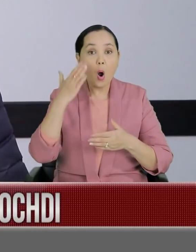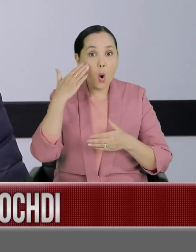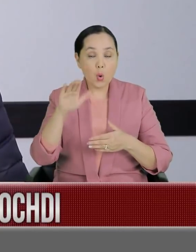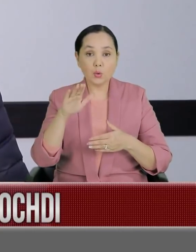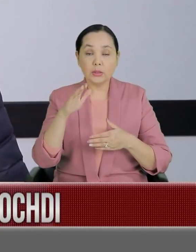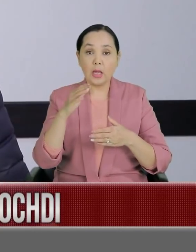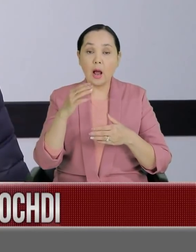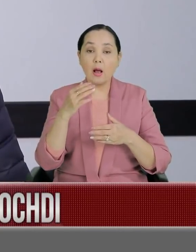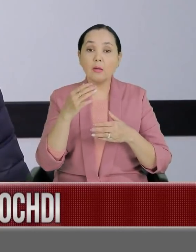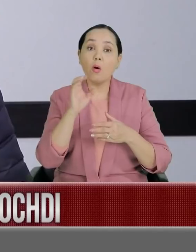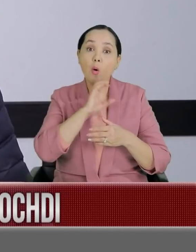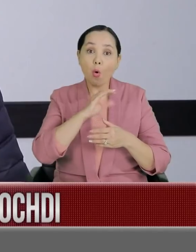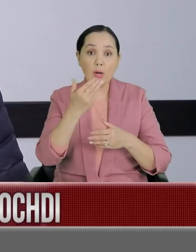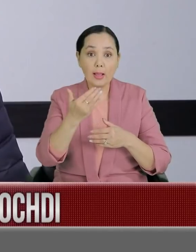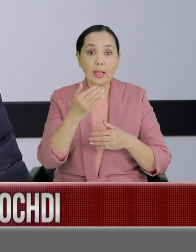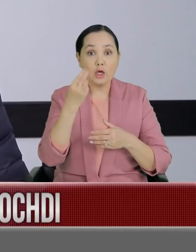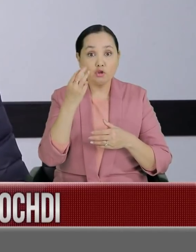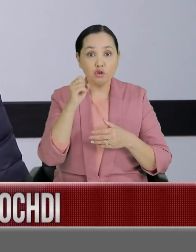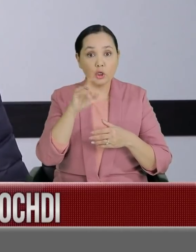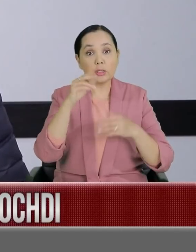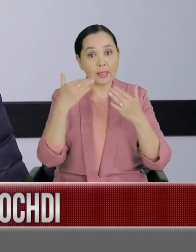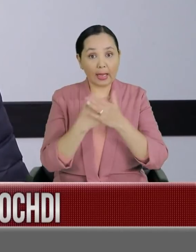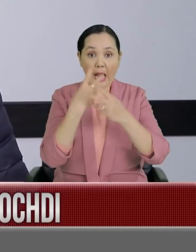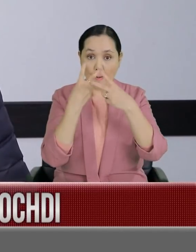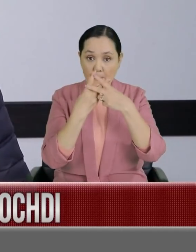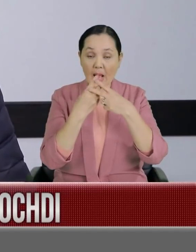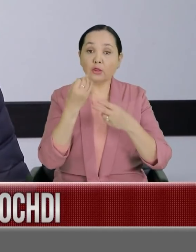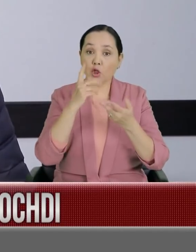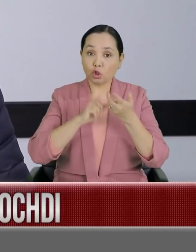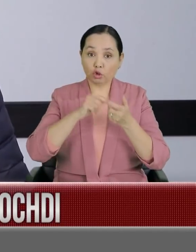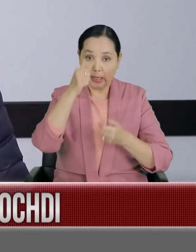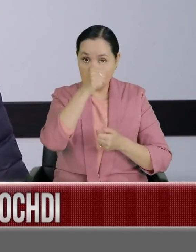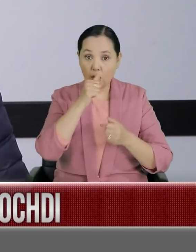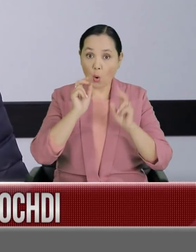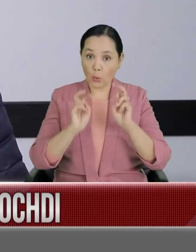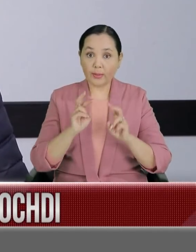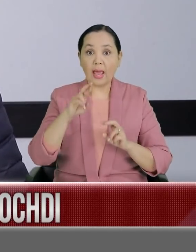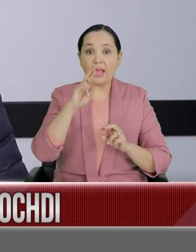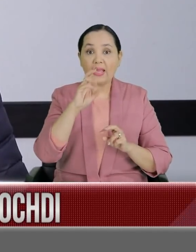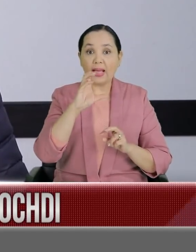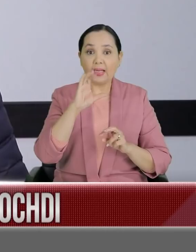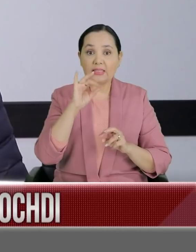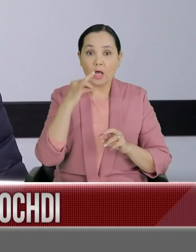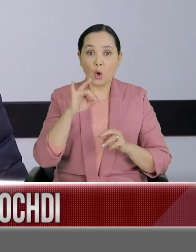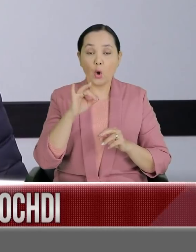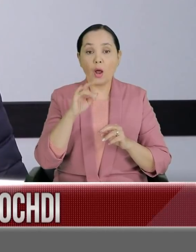o'zganing mol-mulkini o'g'irlagan Sherzod yana panjara ortida bir necha yil o'tiradi. Yakkasaroy tumaniga